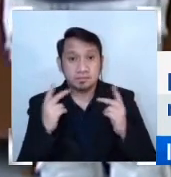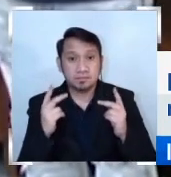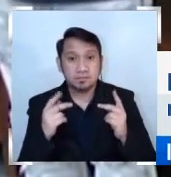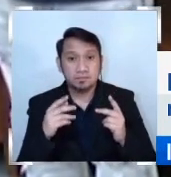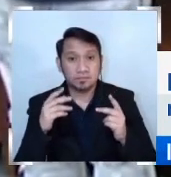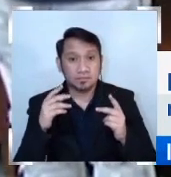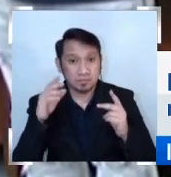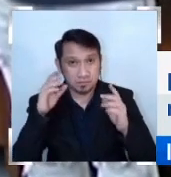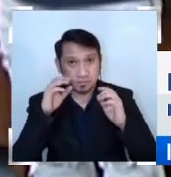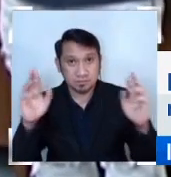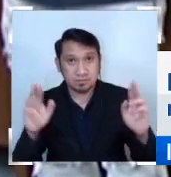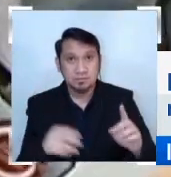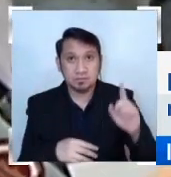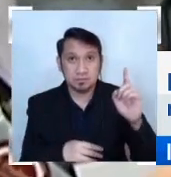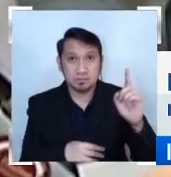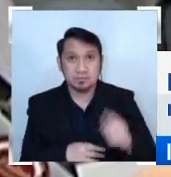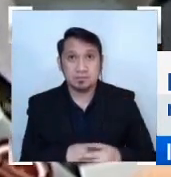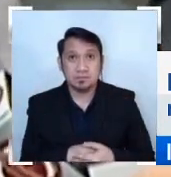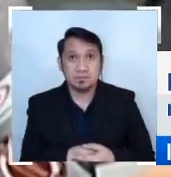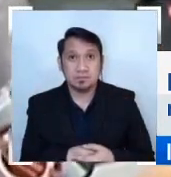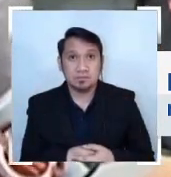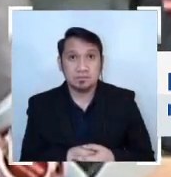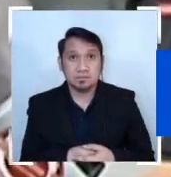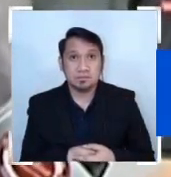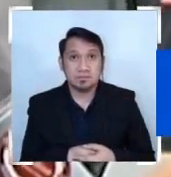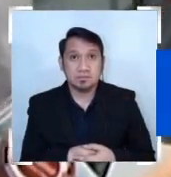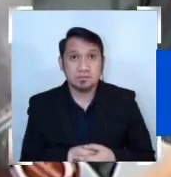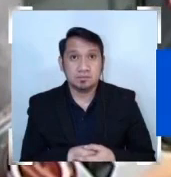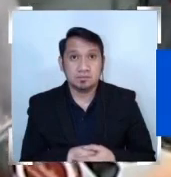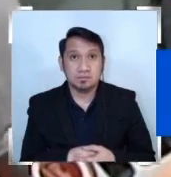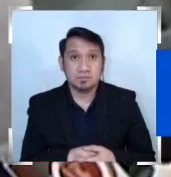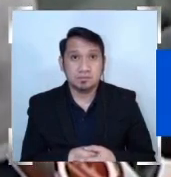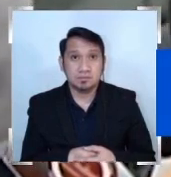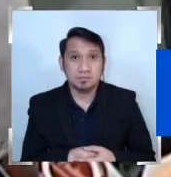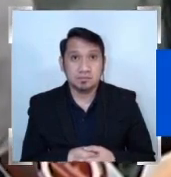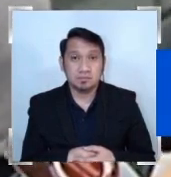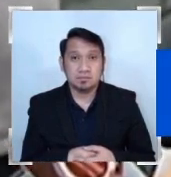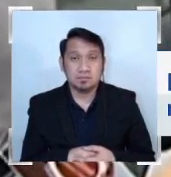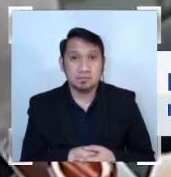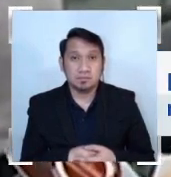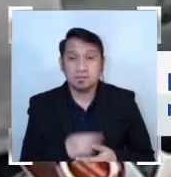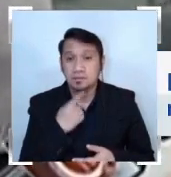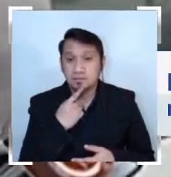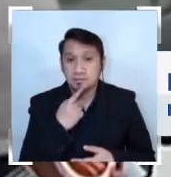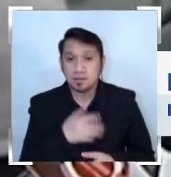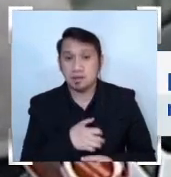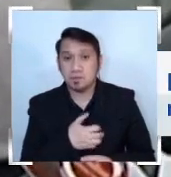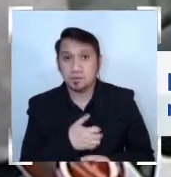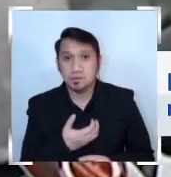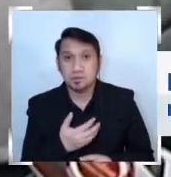incumbent Mayor Michael Marcos Quillon. My emotions are really something else. I never thought that it would come down to